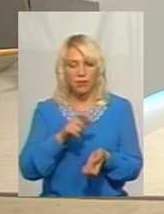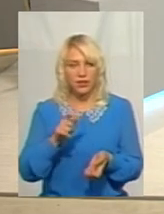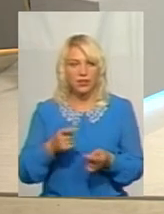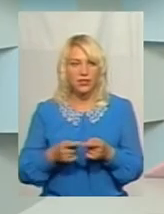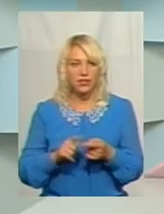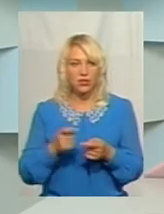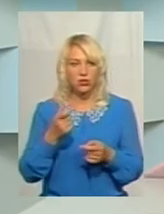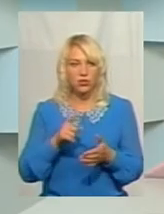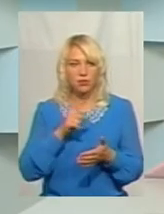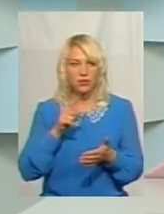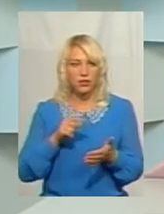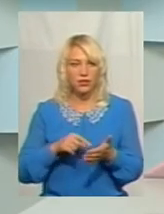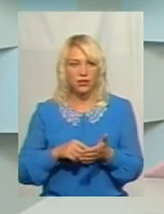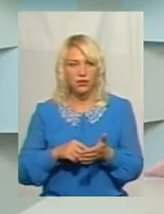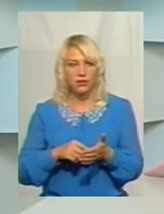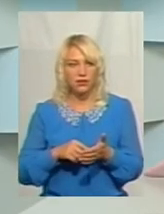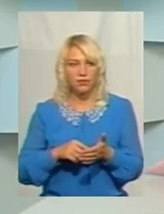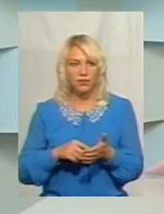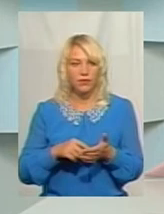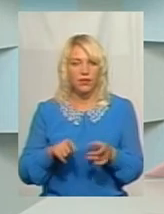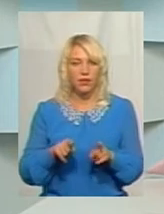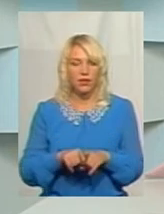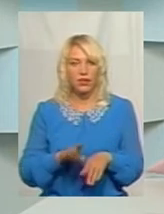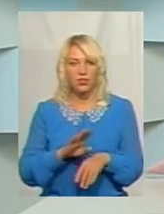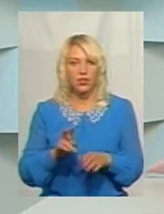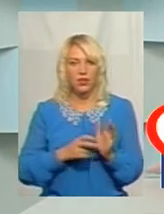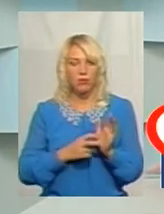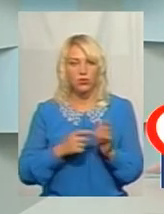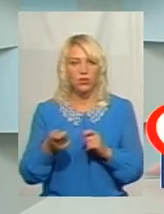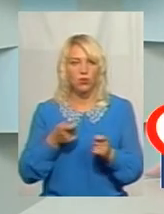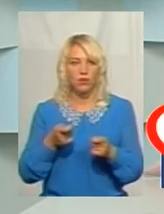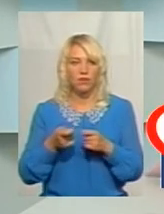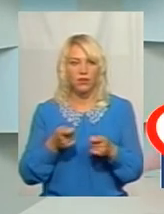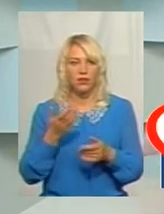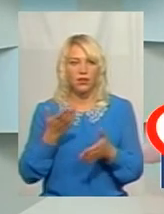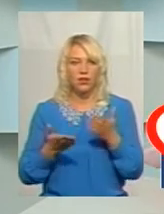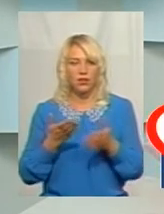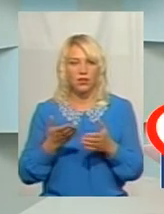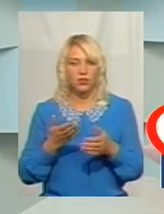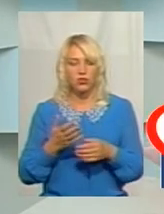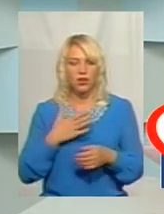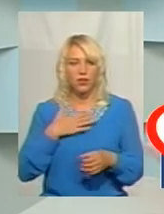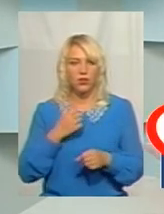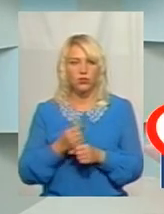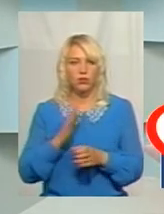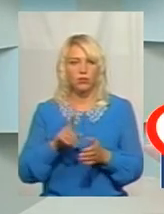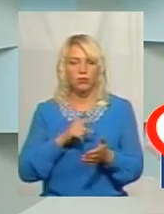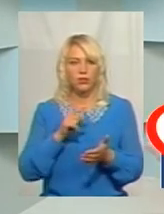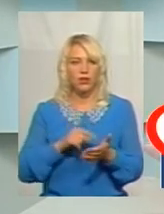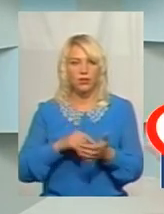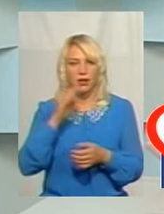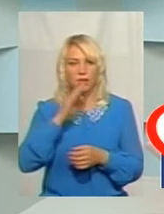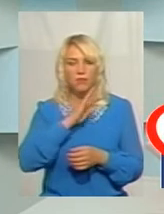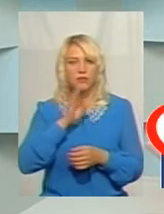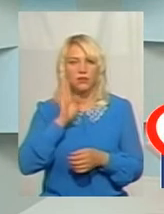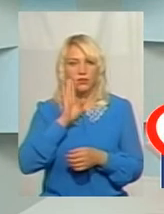трошечки питання таке, чи не боїться управління, якщо категорично стане питання для батьків,